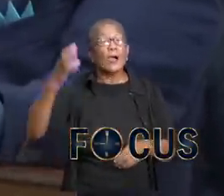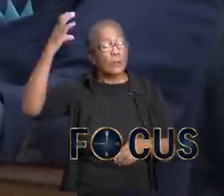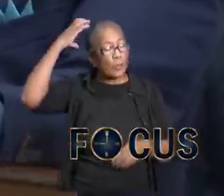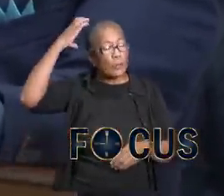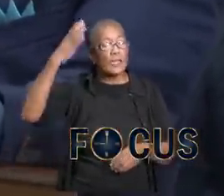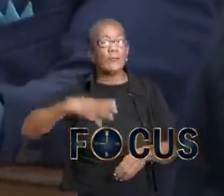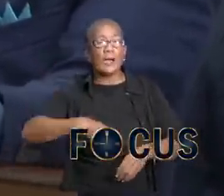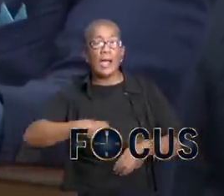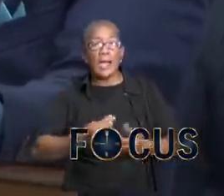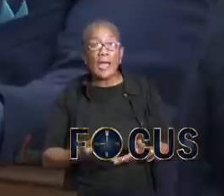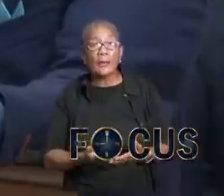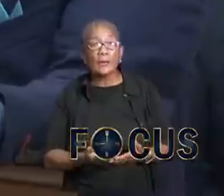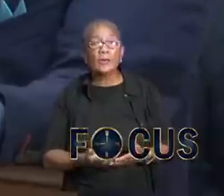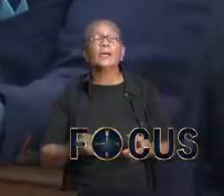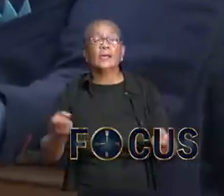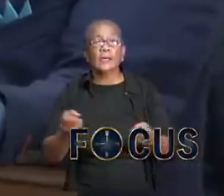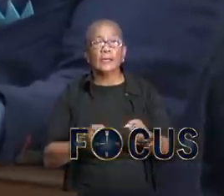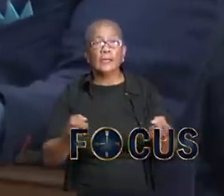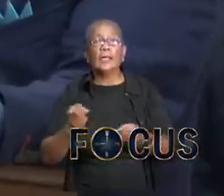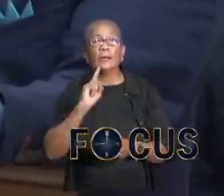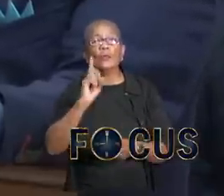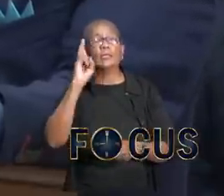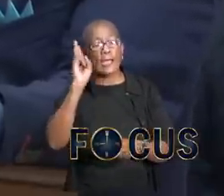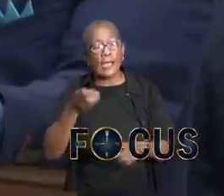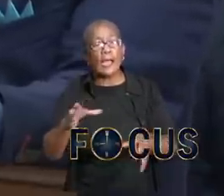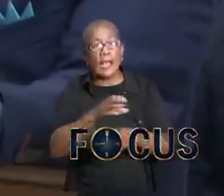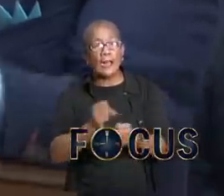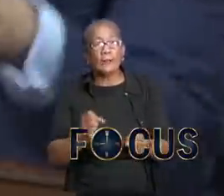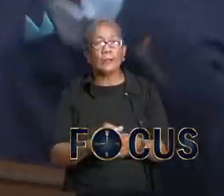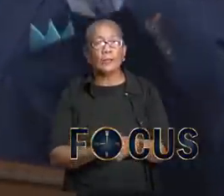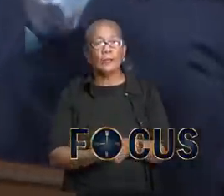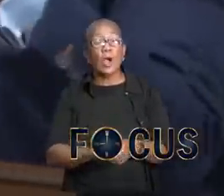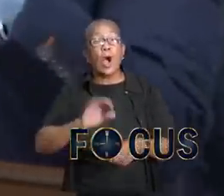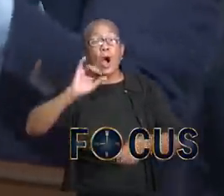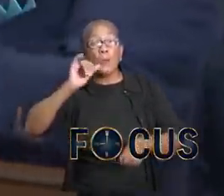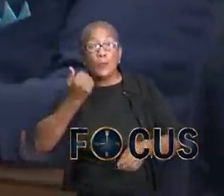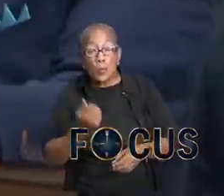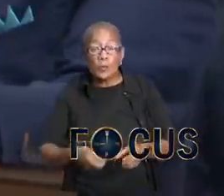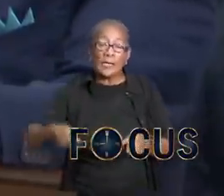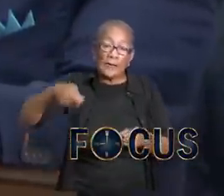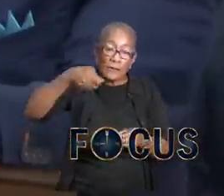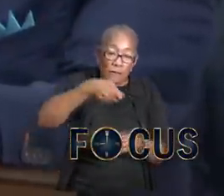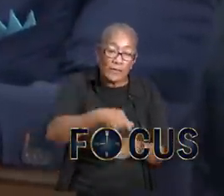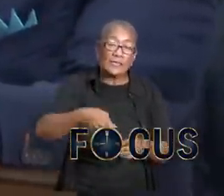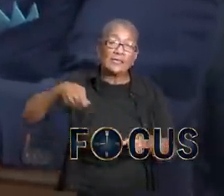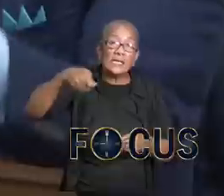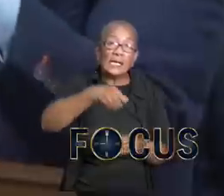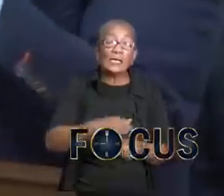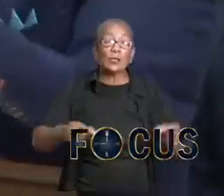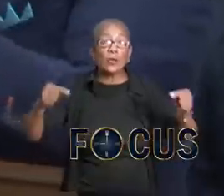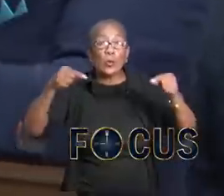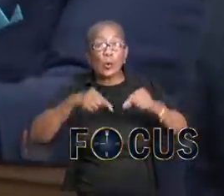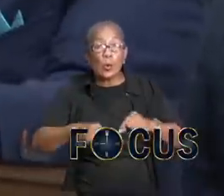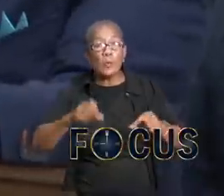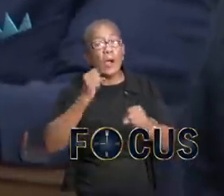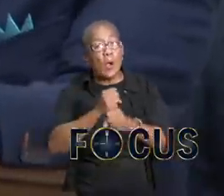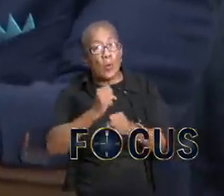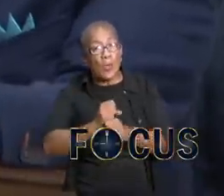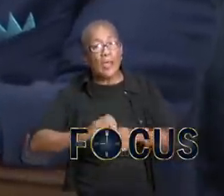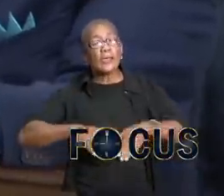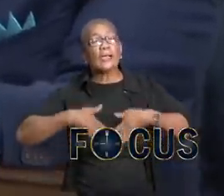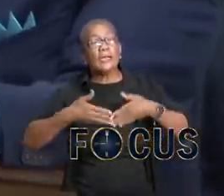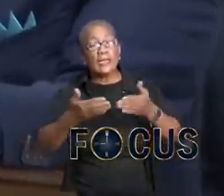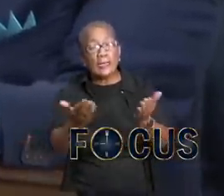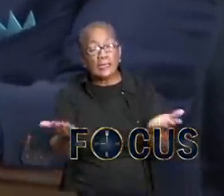wel wat doen. Dus nogmaals, die investeringen die komen al. Die gaat werkgelegenheid